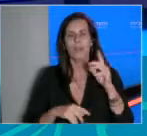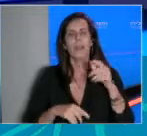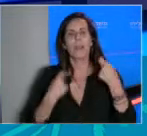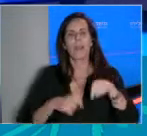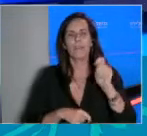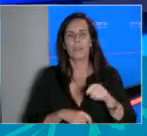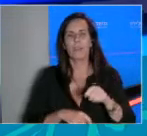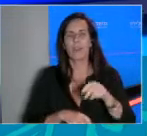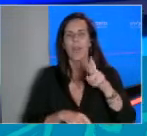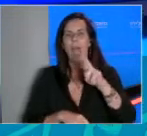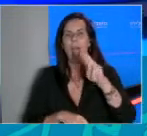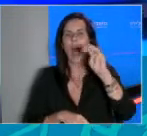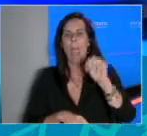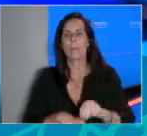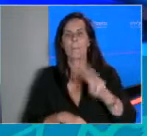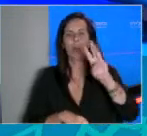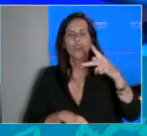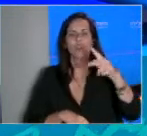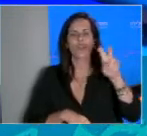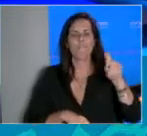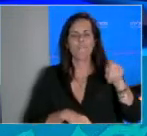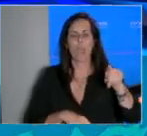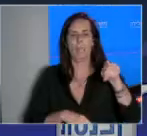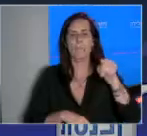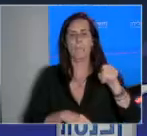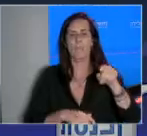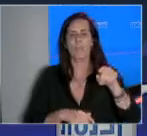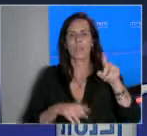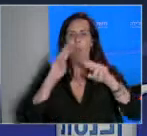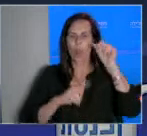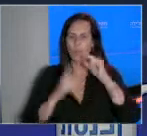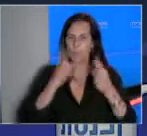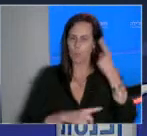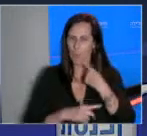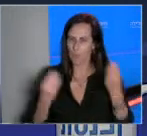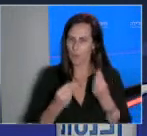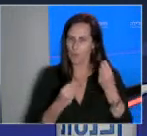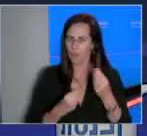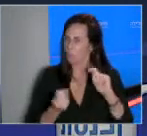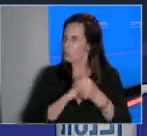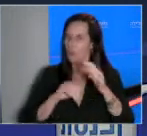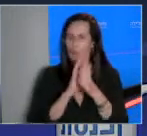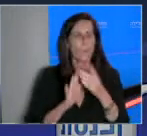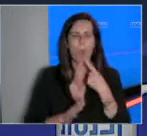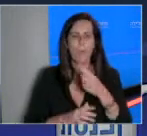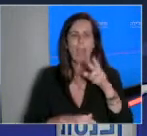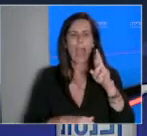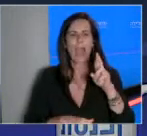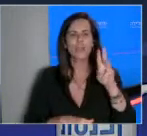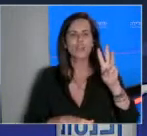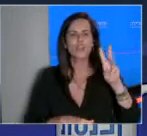חבר הכנסת רם שפע מכחול לבן, שהוא יושב ראש ועדת החינוך. עכשיו, הוא פתאום אומר משהו, וטורף את הקלפים, מה אומר חבר הכנסת